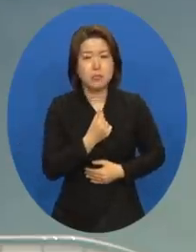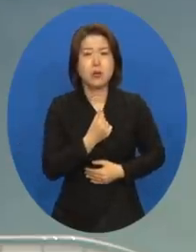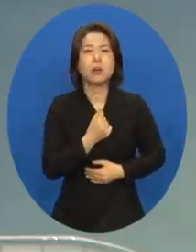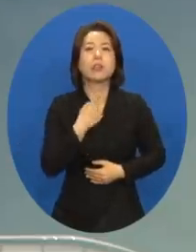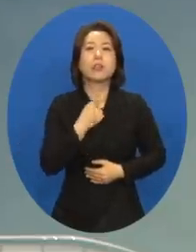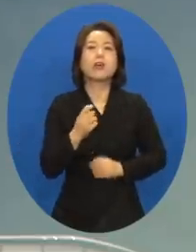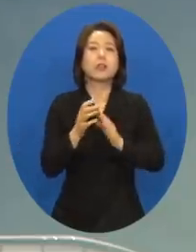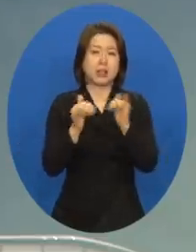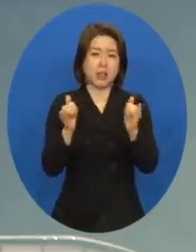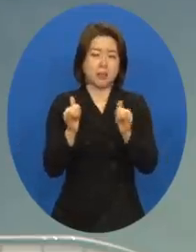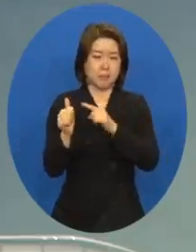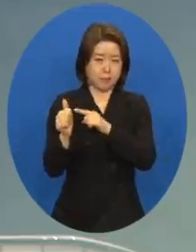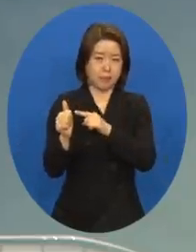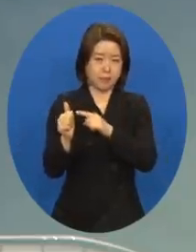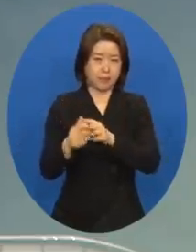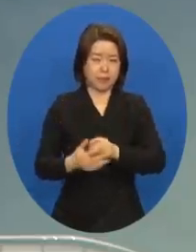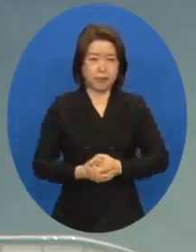그렇습니다.